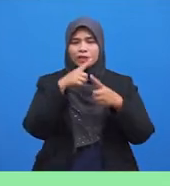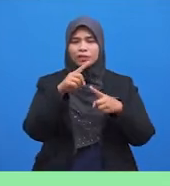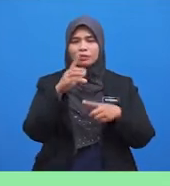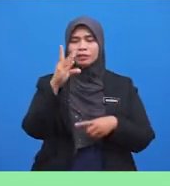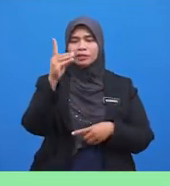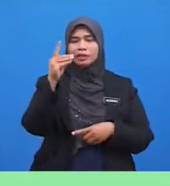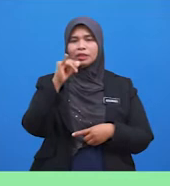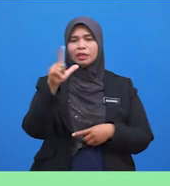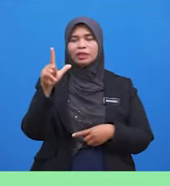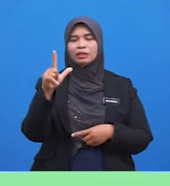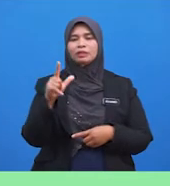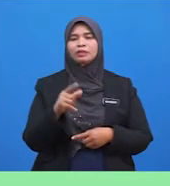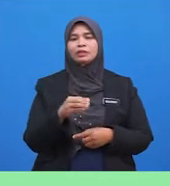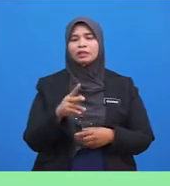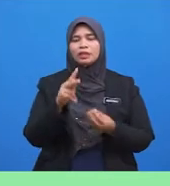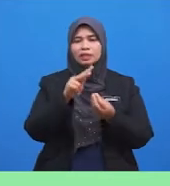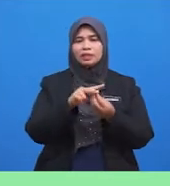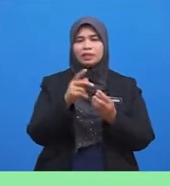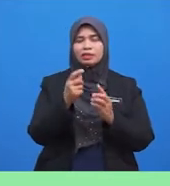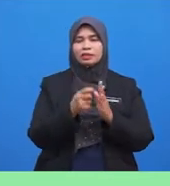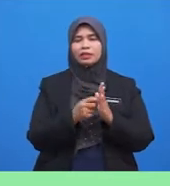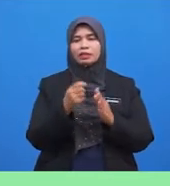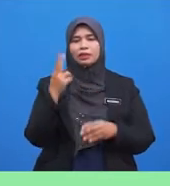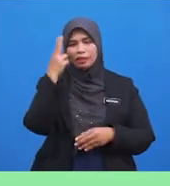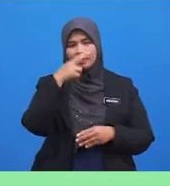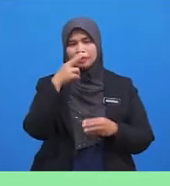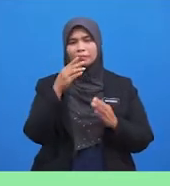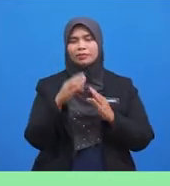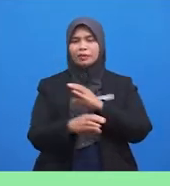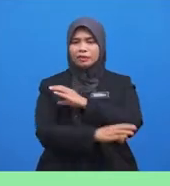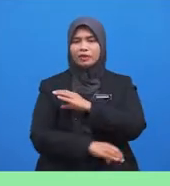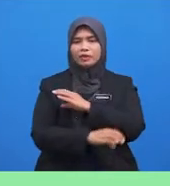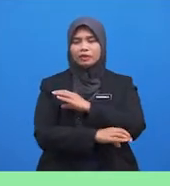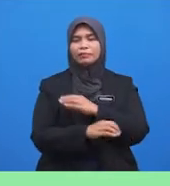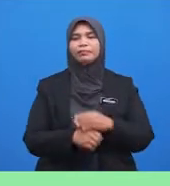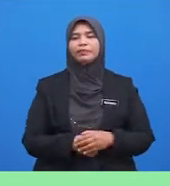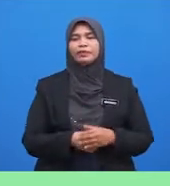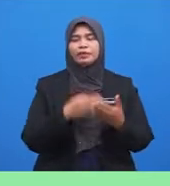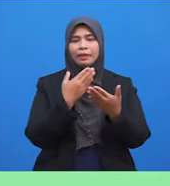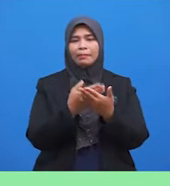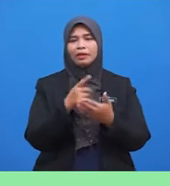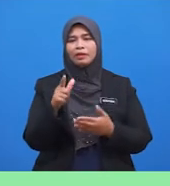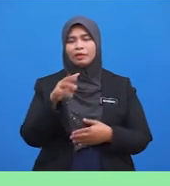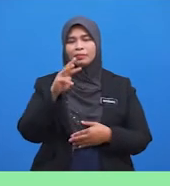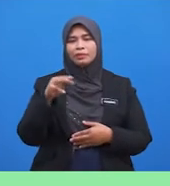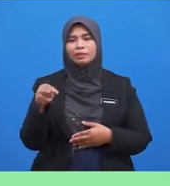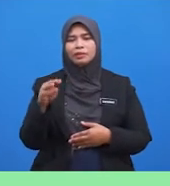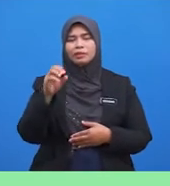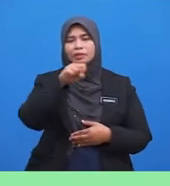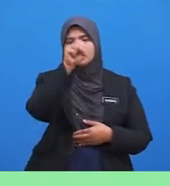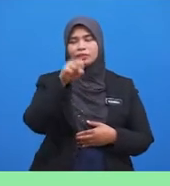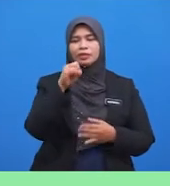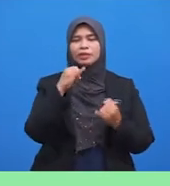Jawapan D ialah kesan terhadap negara. Baiklah murid-murid, soalan